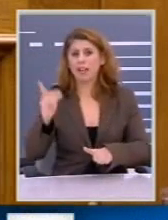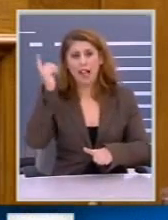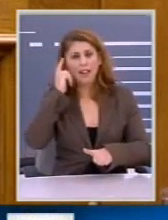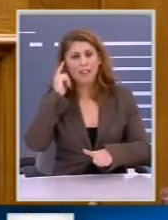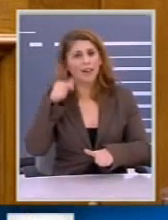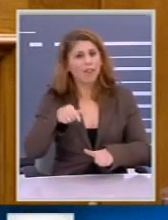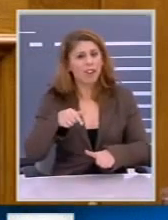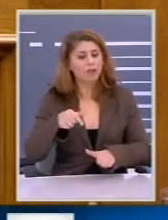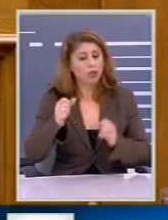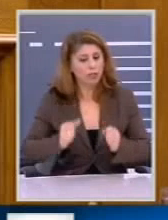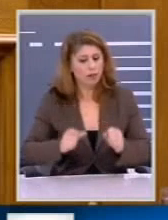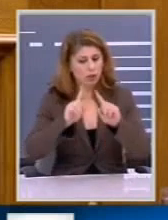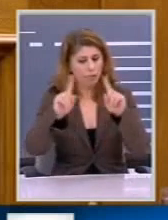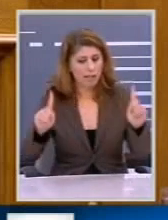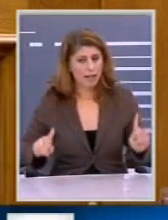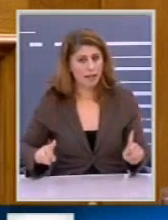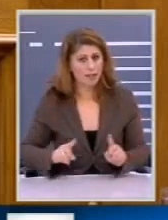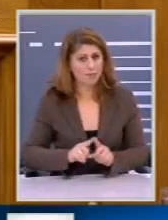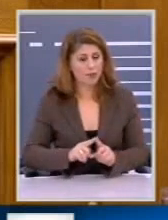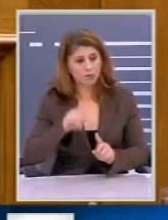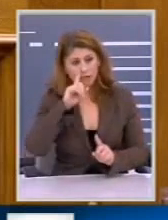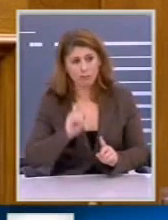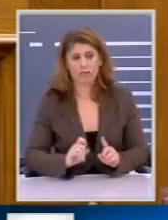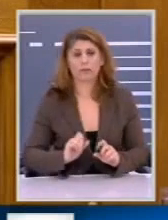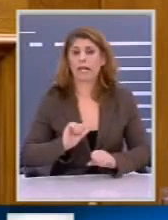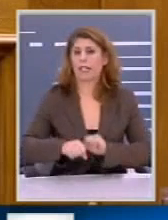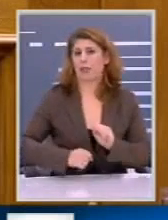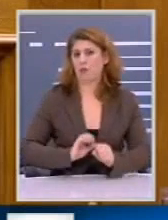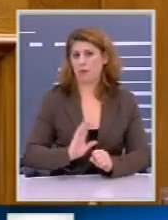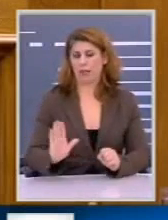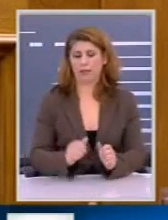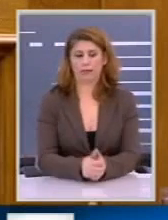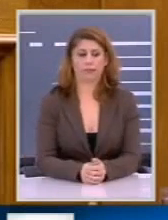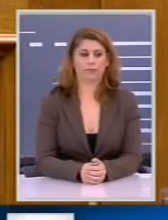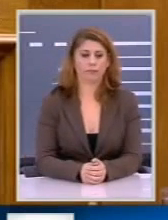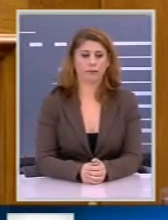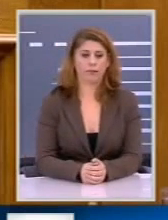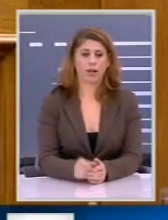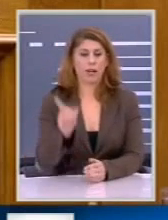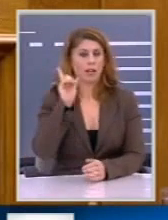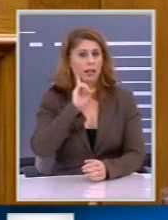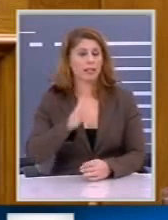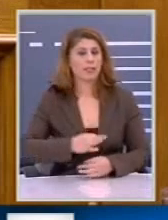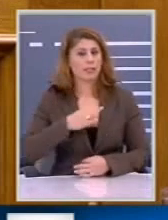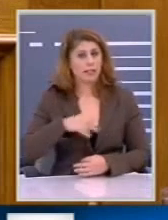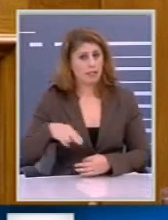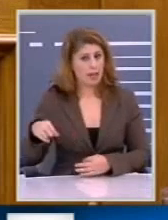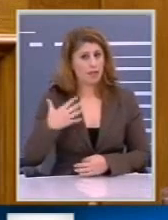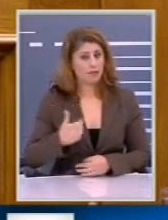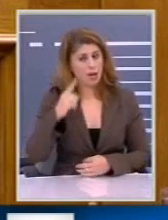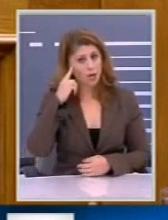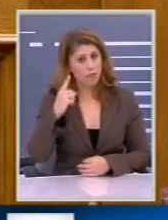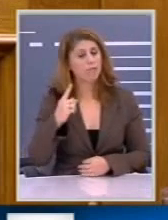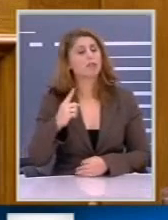καταλάβουν το θεσμικό περίγραμμα μέσα στο οποίο οφείλαμε να κινηθούμε. Κυρίες και κύριοι συνάδελφοι, υπάρχουν απόψεις που